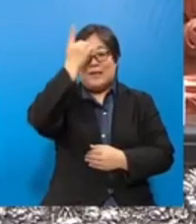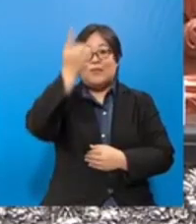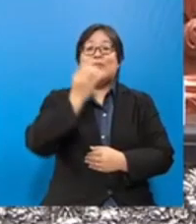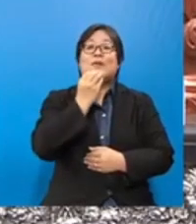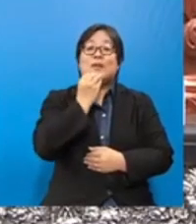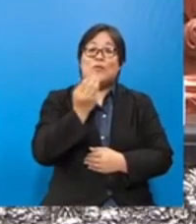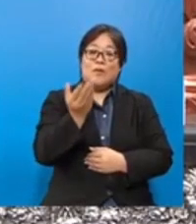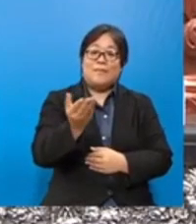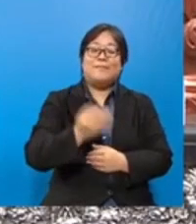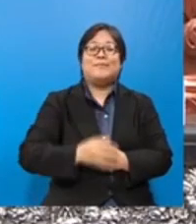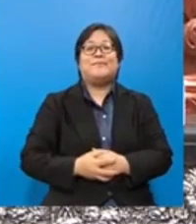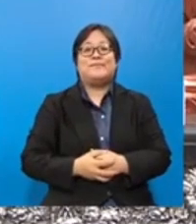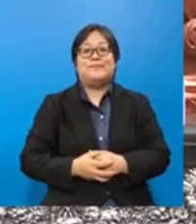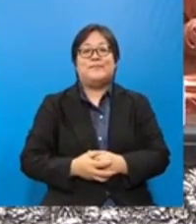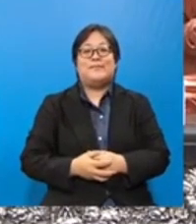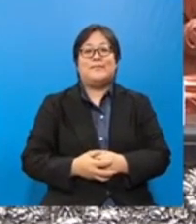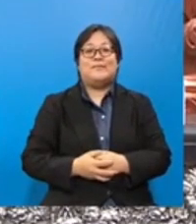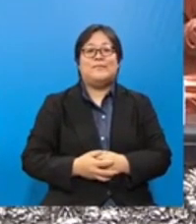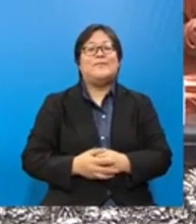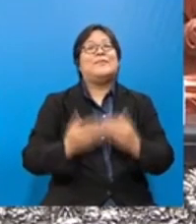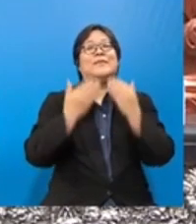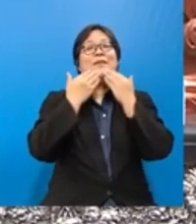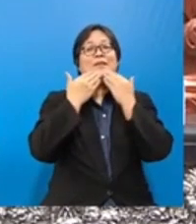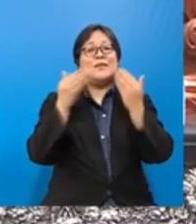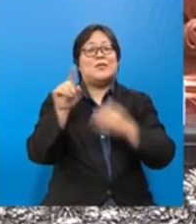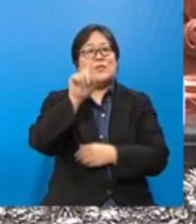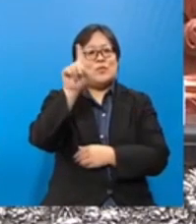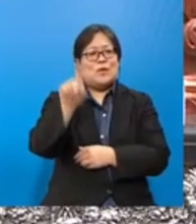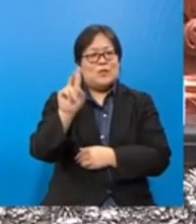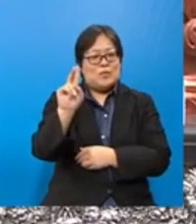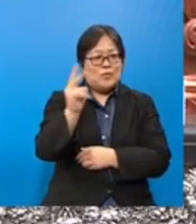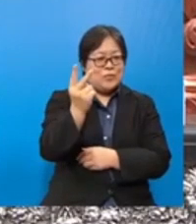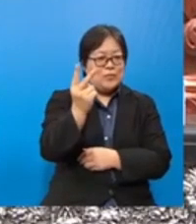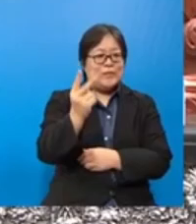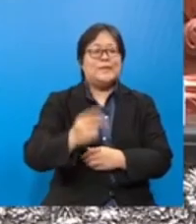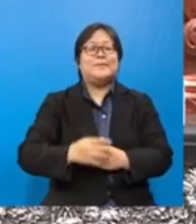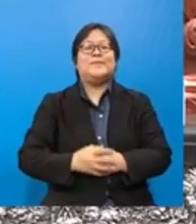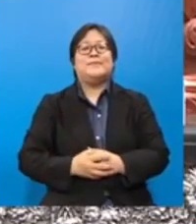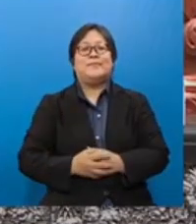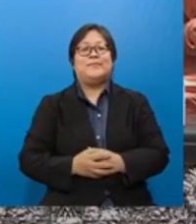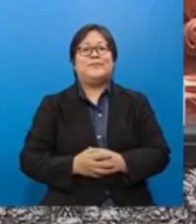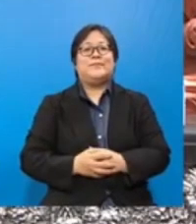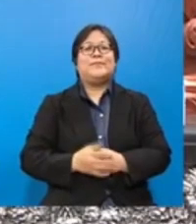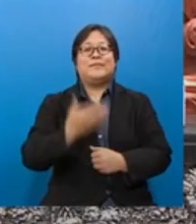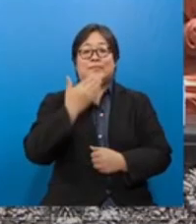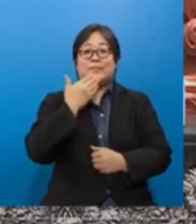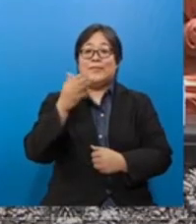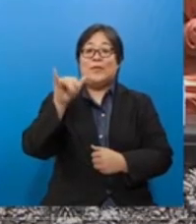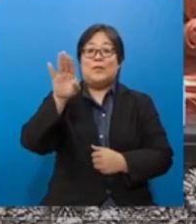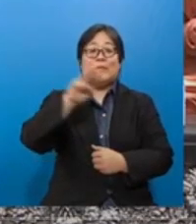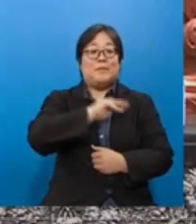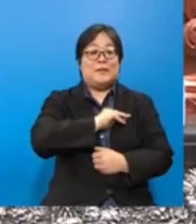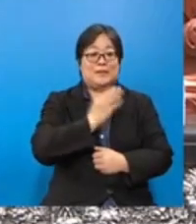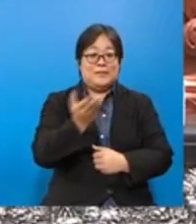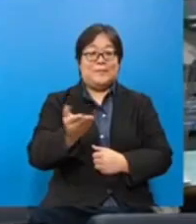Hai bye Kekasih wangsalan Kedua bersama ceritanya